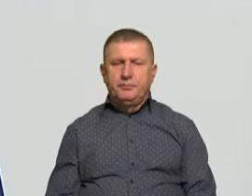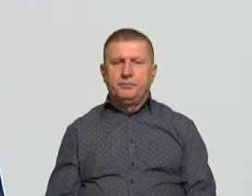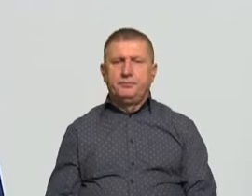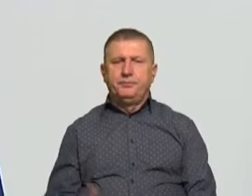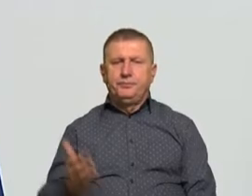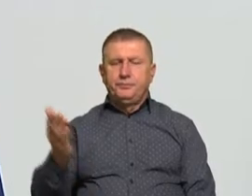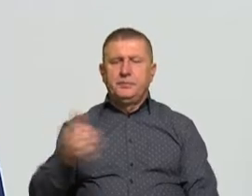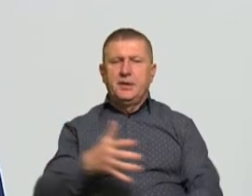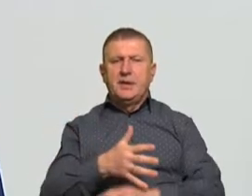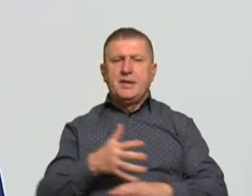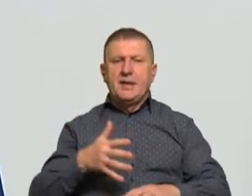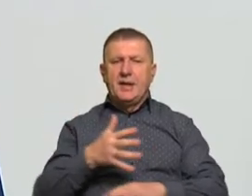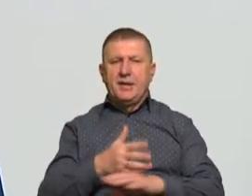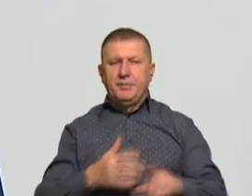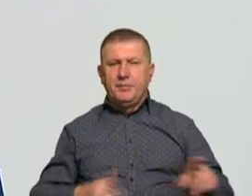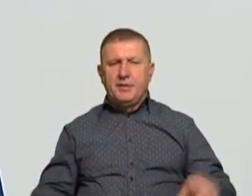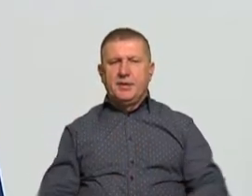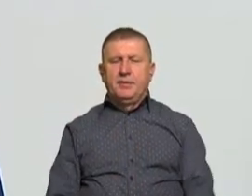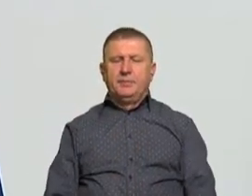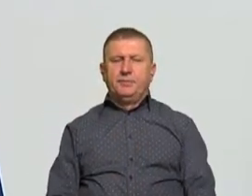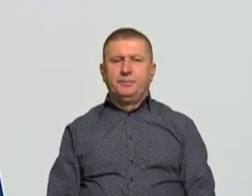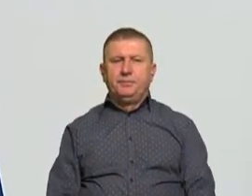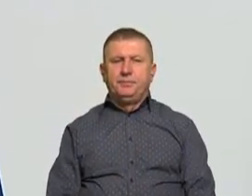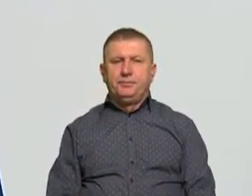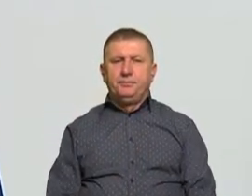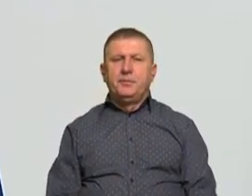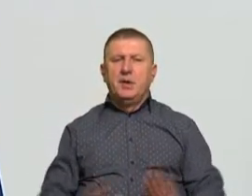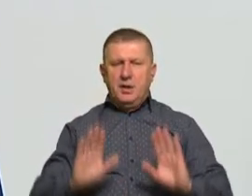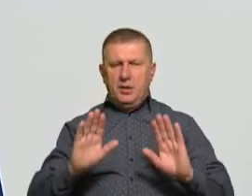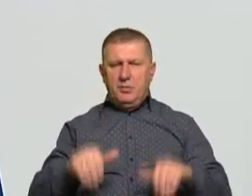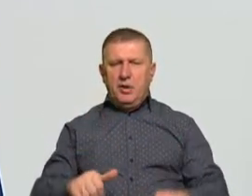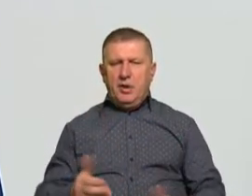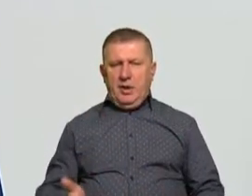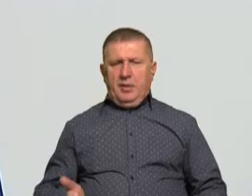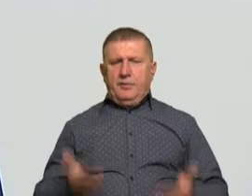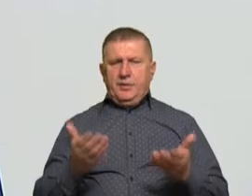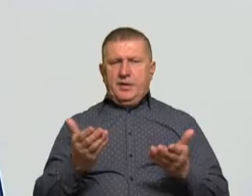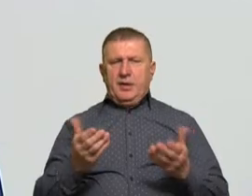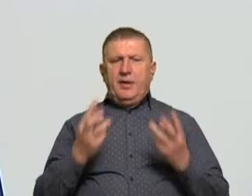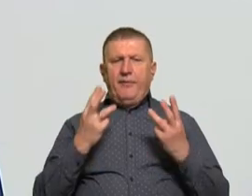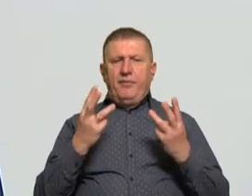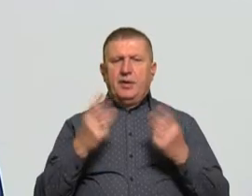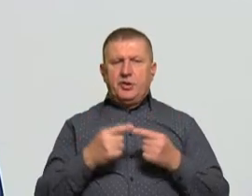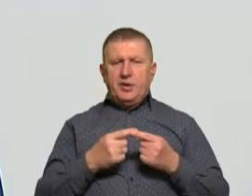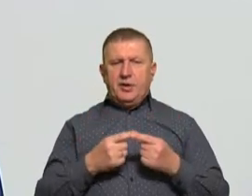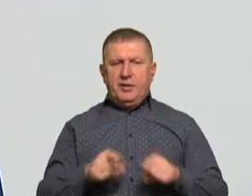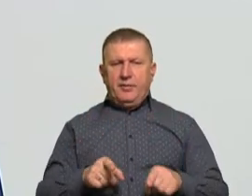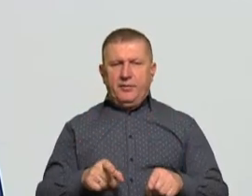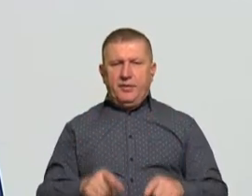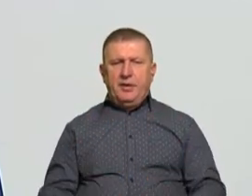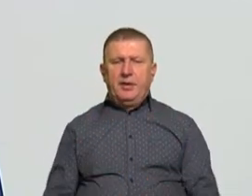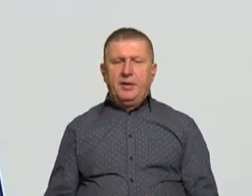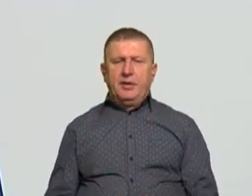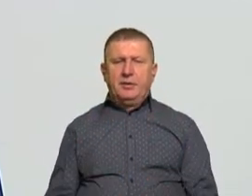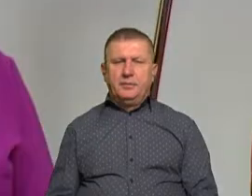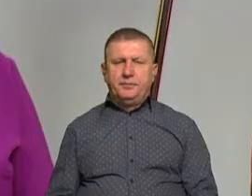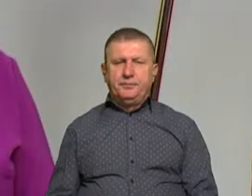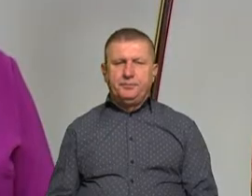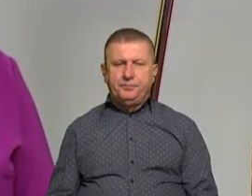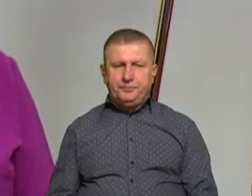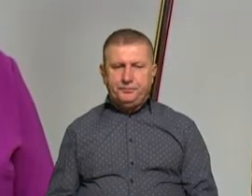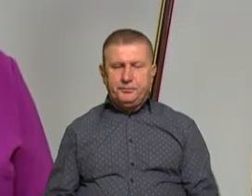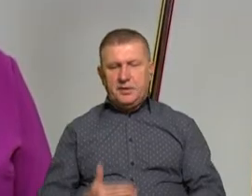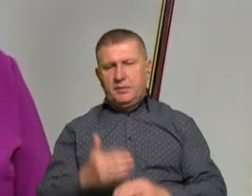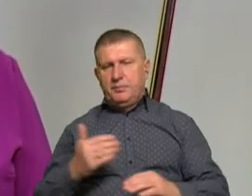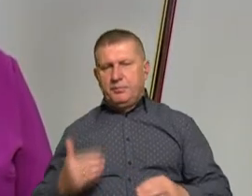Pani Małgorzata Zarebska, 60 sekund. Ja pozwolę sobie wstać, bo dla mnie to jest ważna chwila i z szacunku do publiczności i Państwa